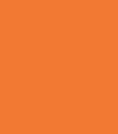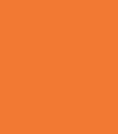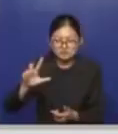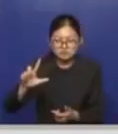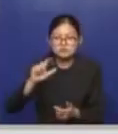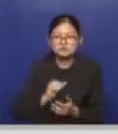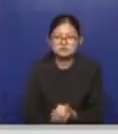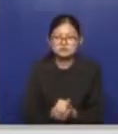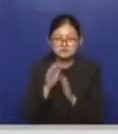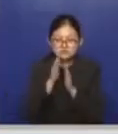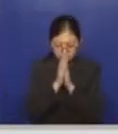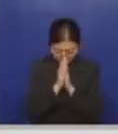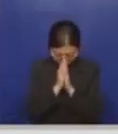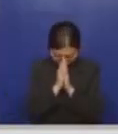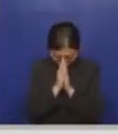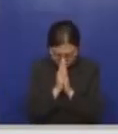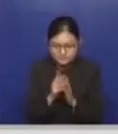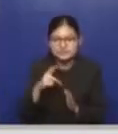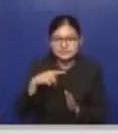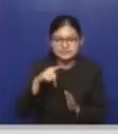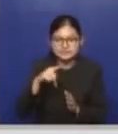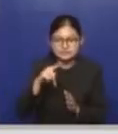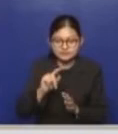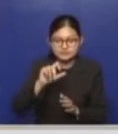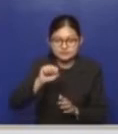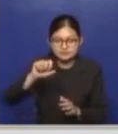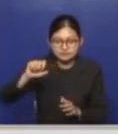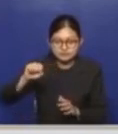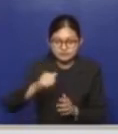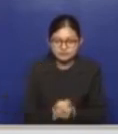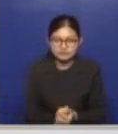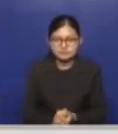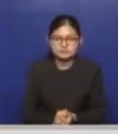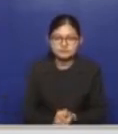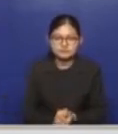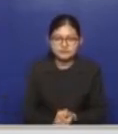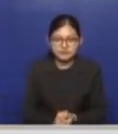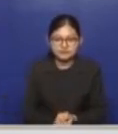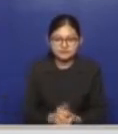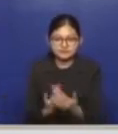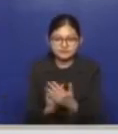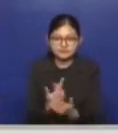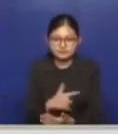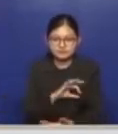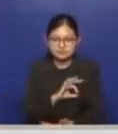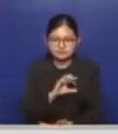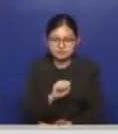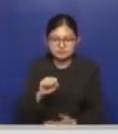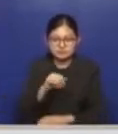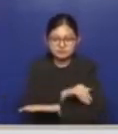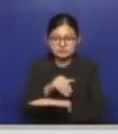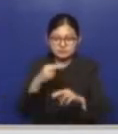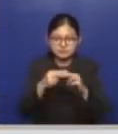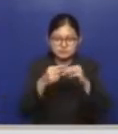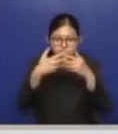ครับก่อนเรียนท่านประธานสภาที่เคารพผมนายณัฐพลสืบศักดิ์วงศ์ผู้แทนราษฎรบัญชีรายชื่อพรร